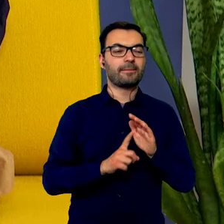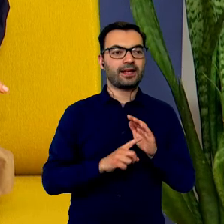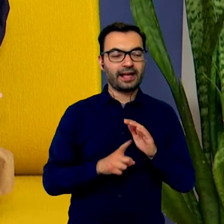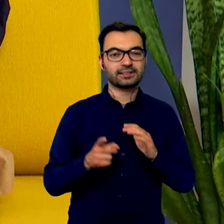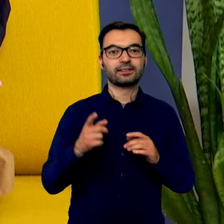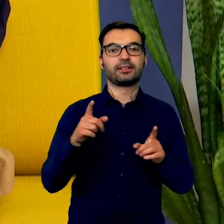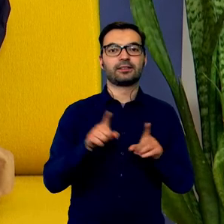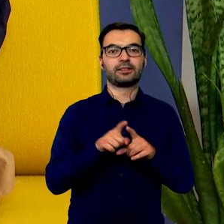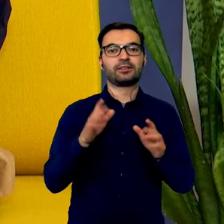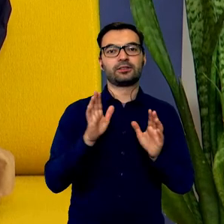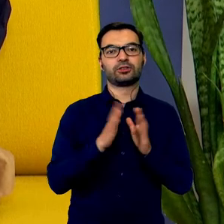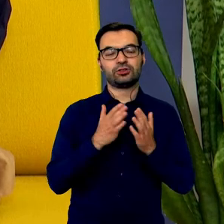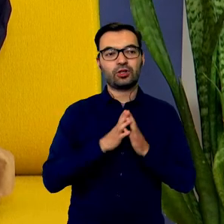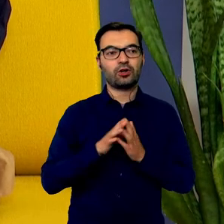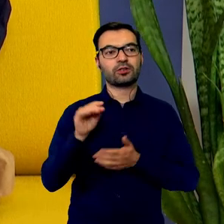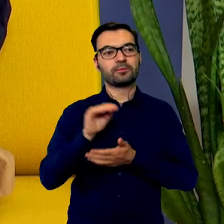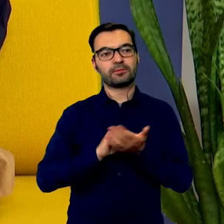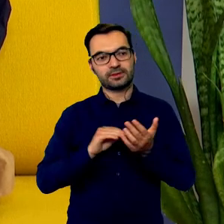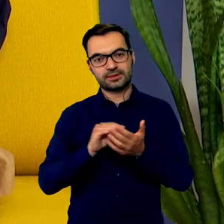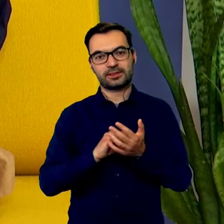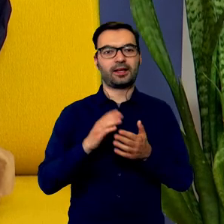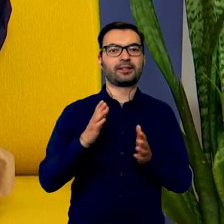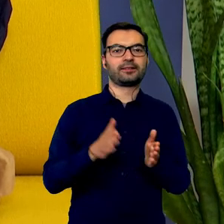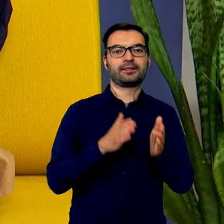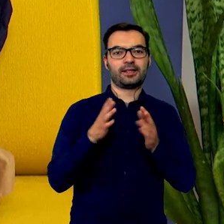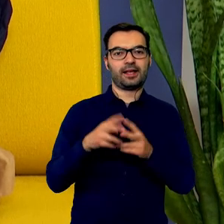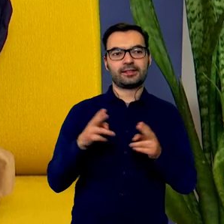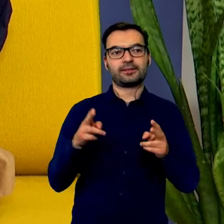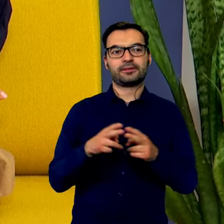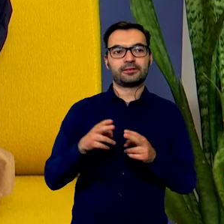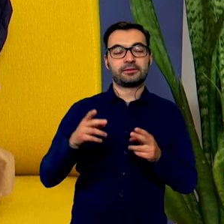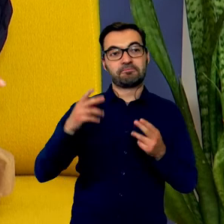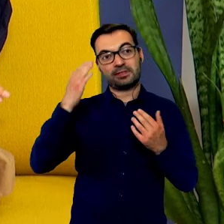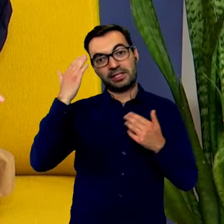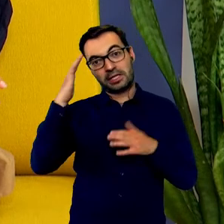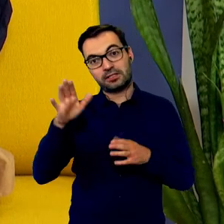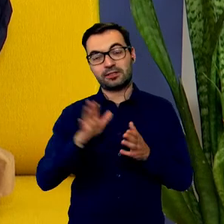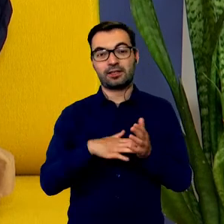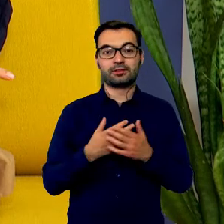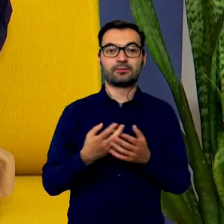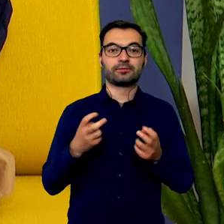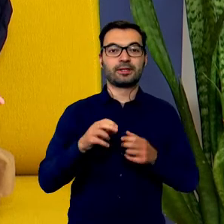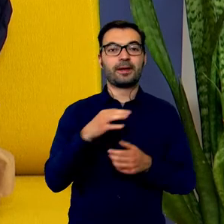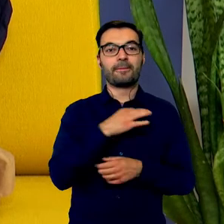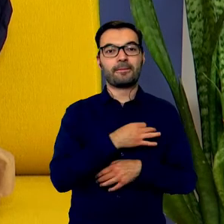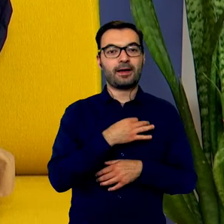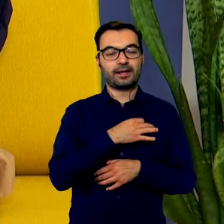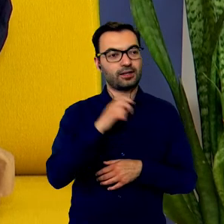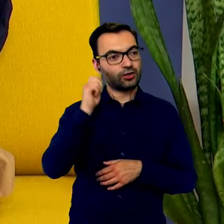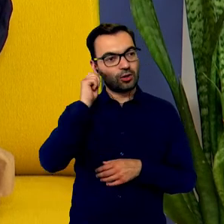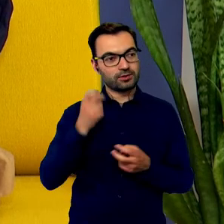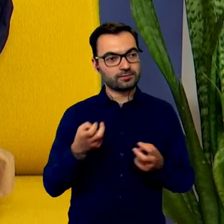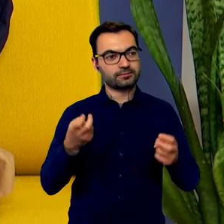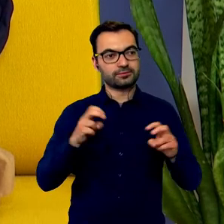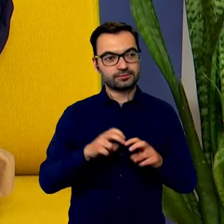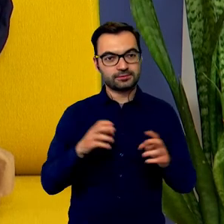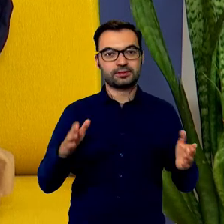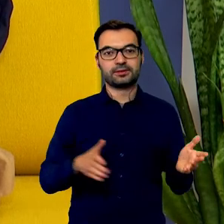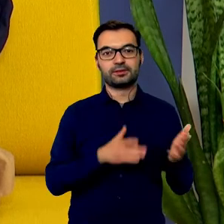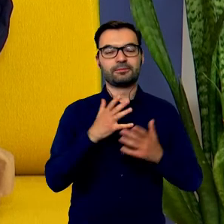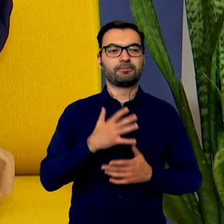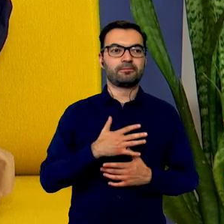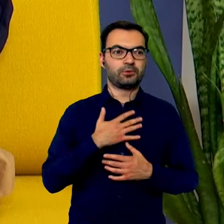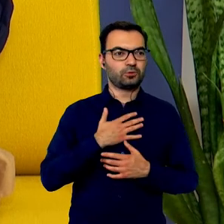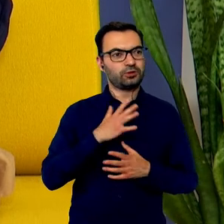kolejnych książek, kolejnych takich momentów, myślę też jednak nadziei, jak zakładanie Partii Kobiet poczucia, że ma